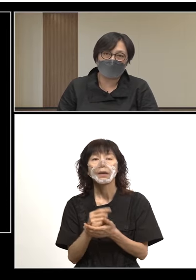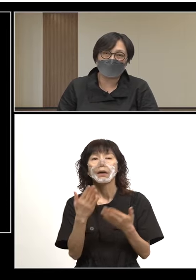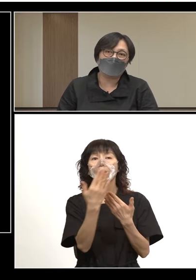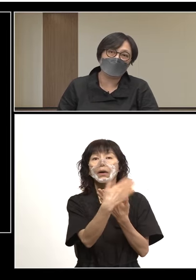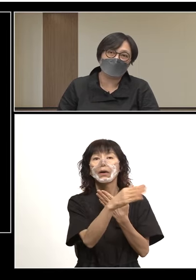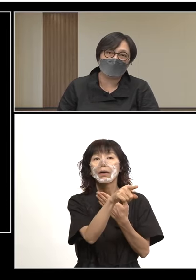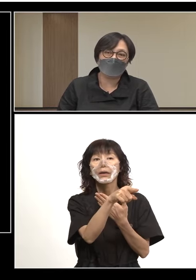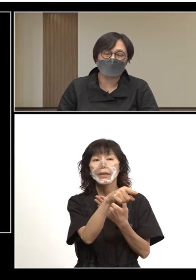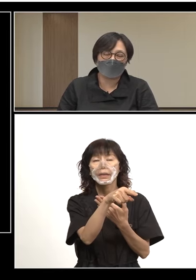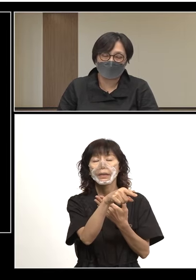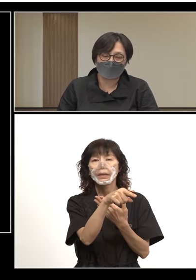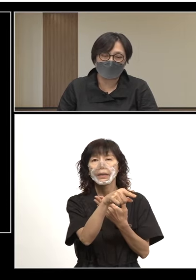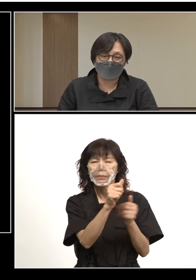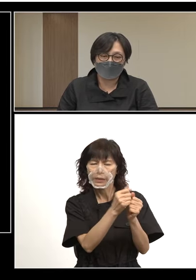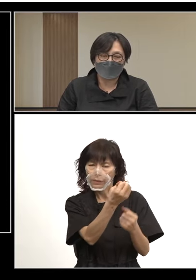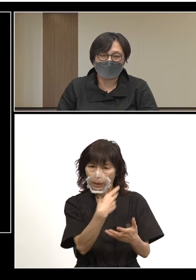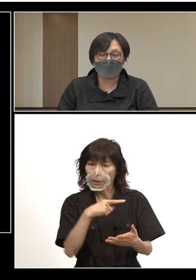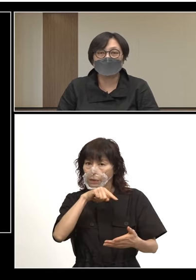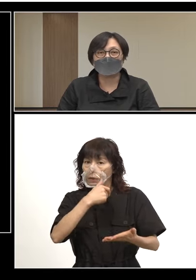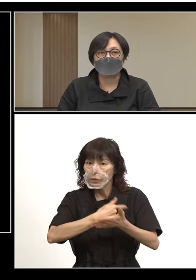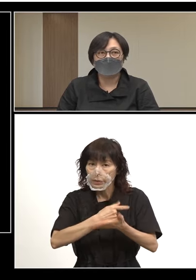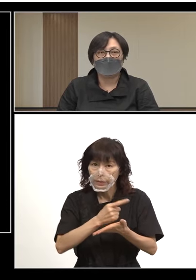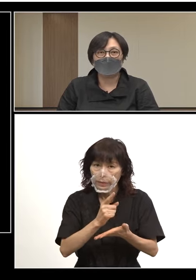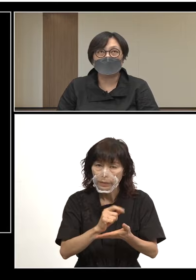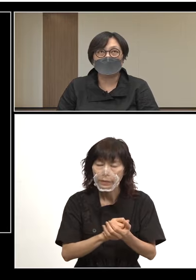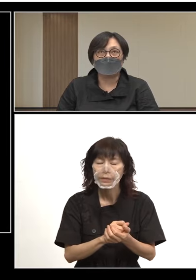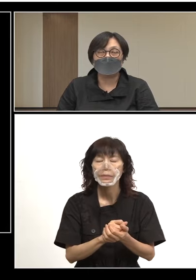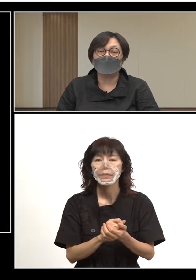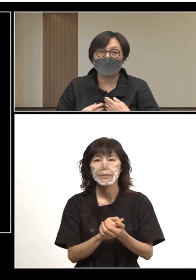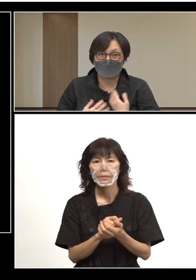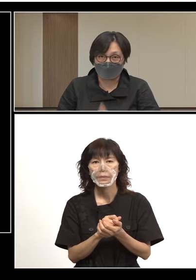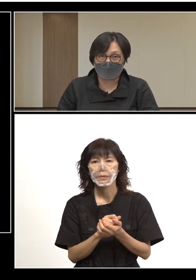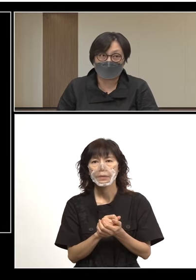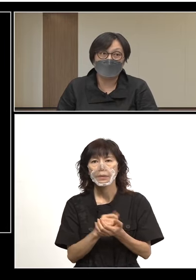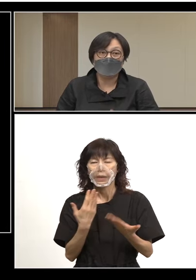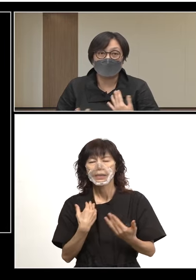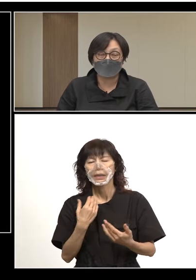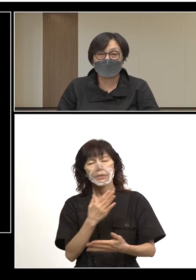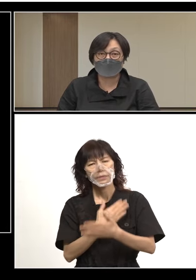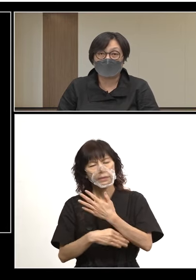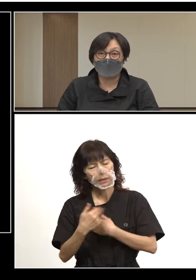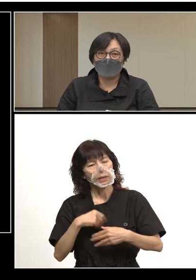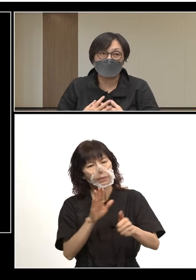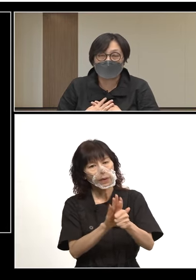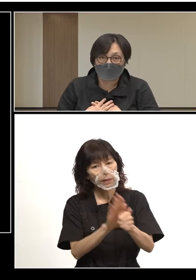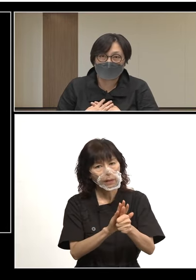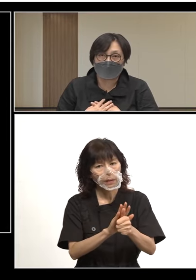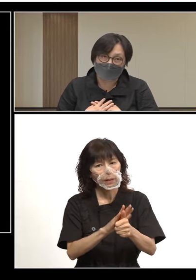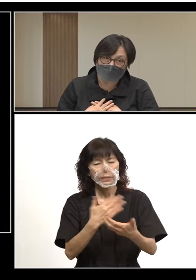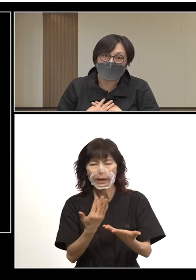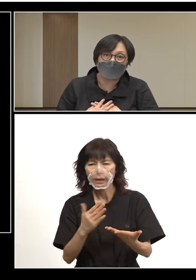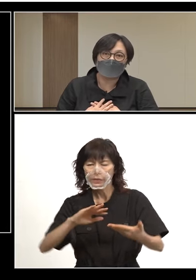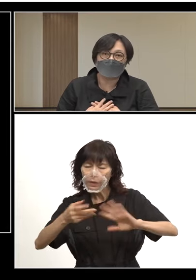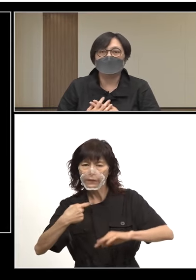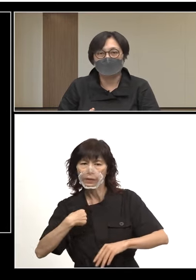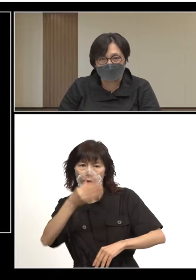朋友，佢講一樣嘢，即係我覺得好緊要就係，其實好多時可能講緊我哋去服侍佢哋，但係倒翻轉頭，我哋獲益嘅係更加